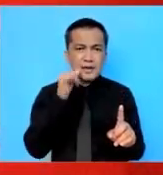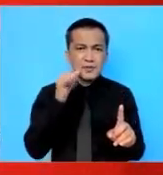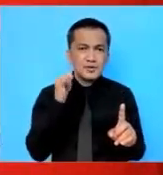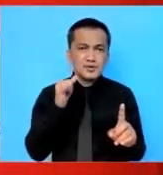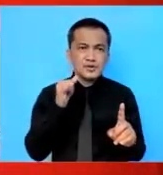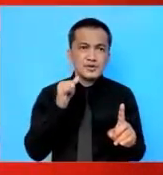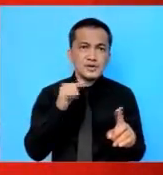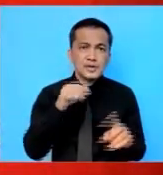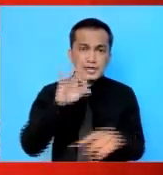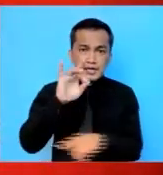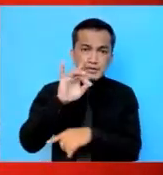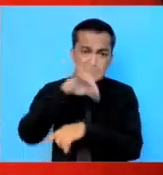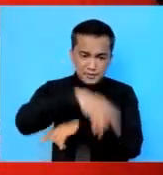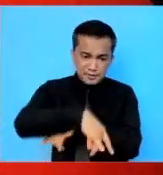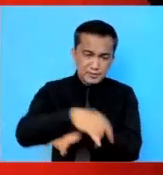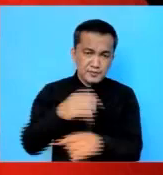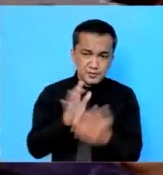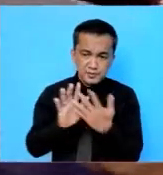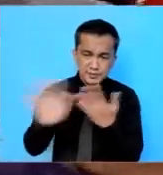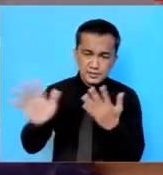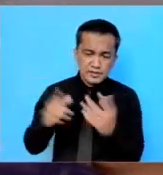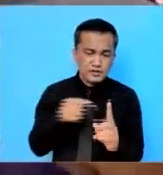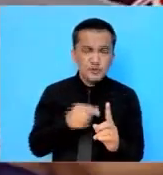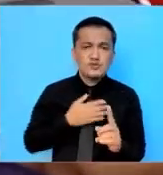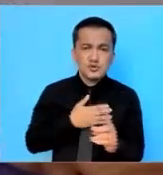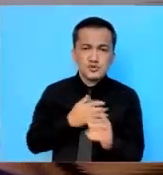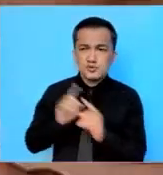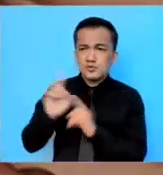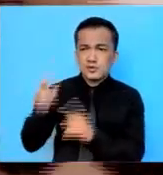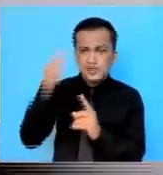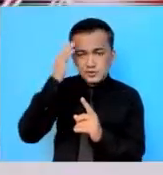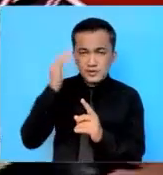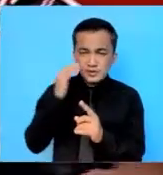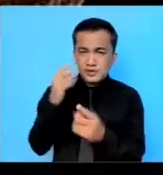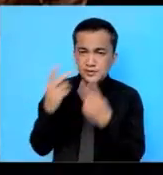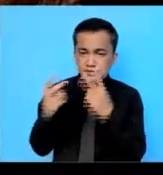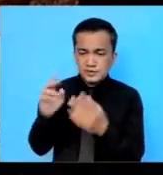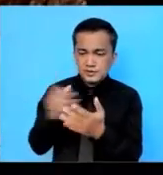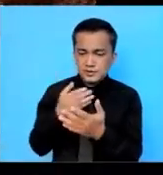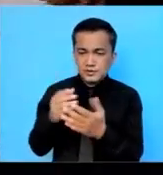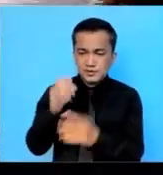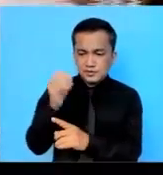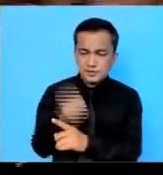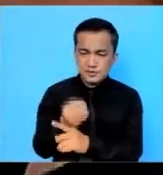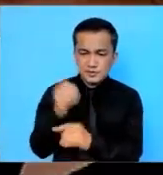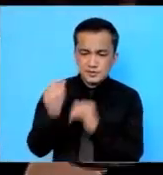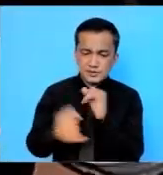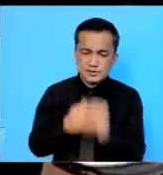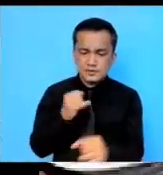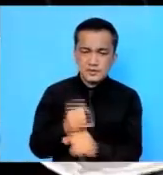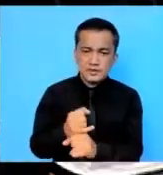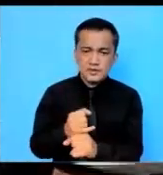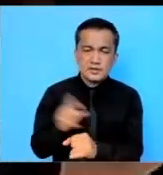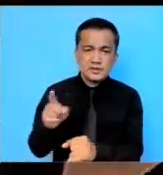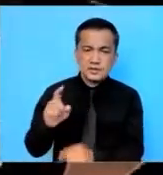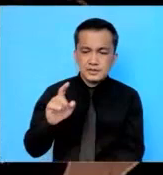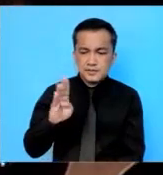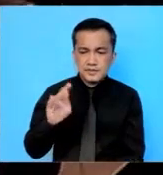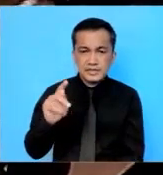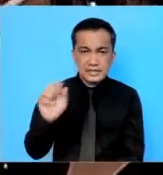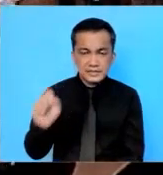pumila. Balat niyang pumunta sa South Korea para makapanood ng concert sa Oktubre ng international superstars na